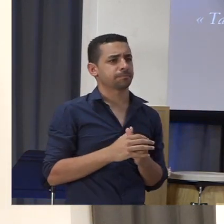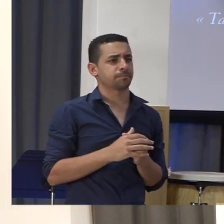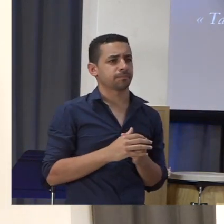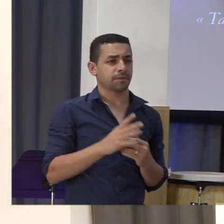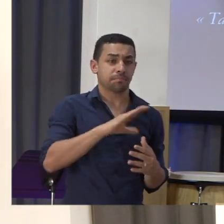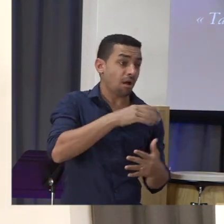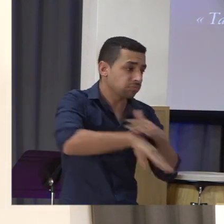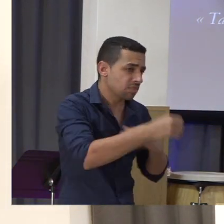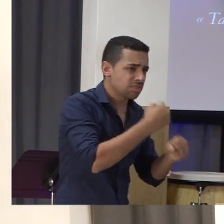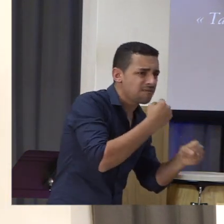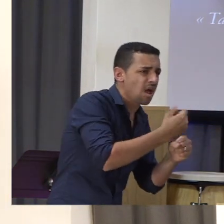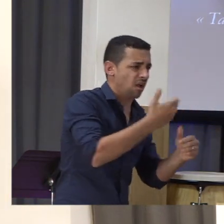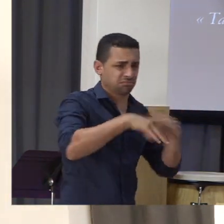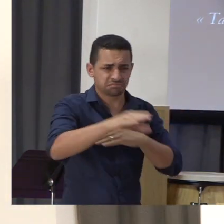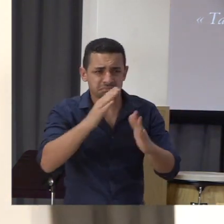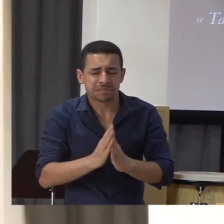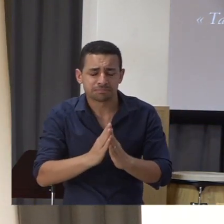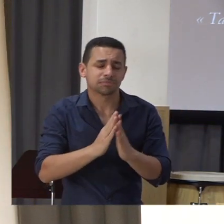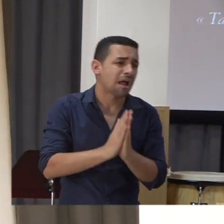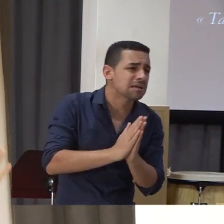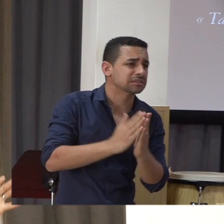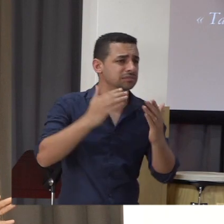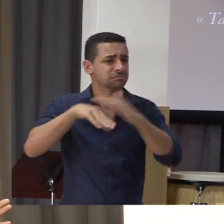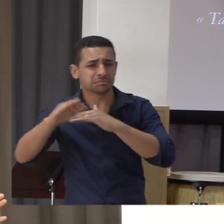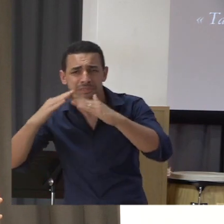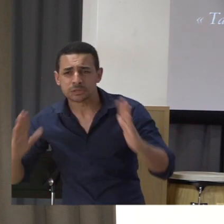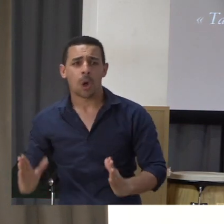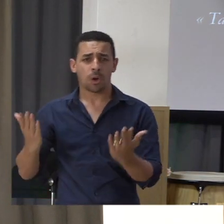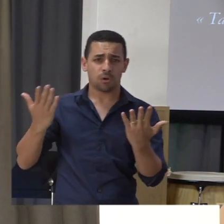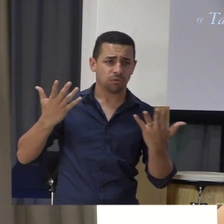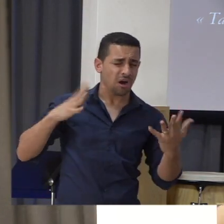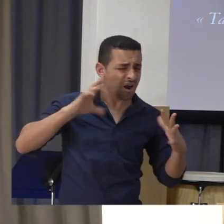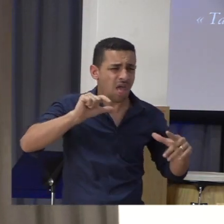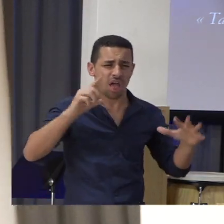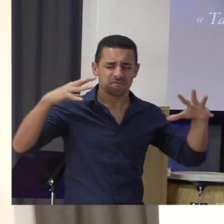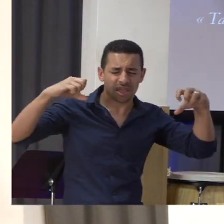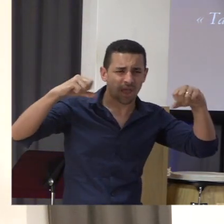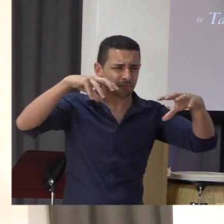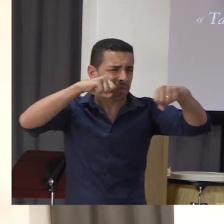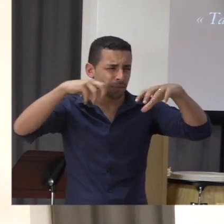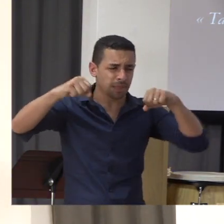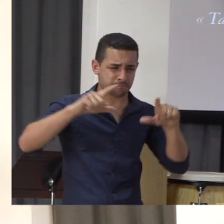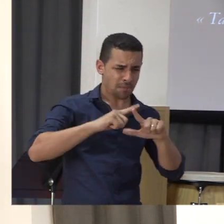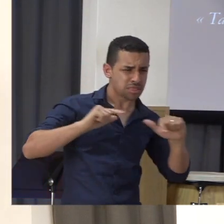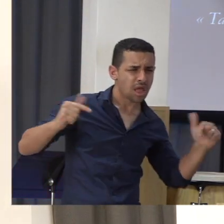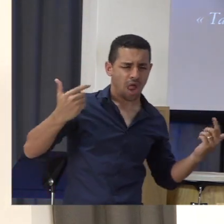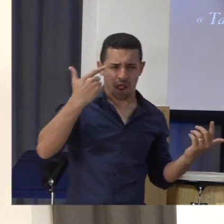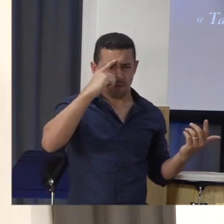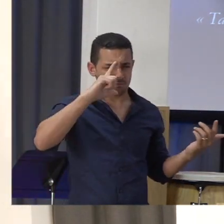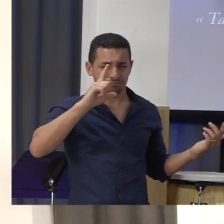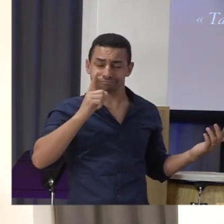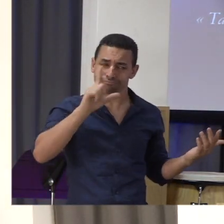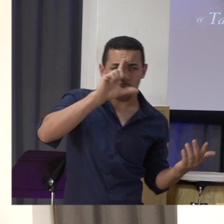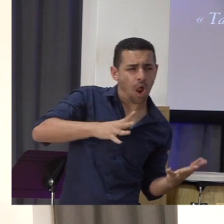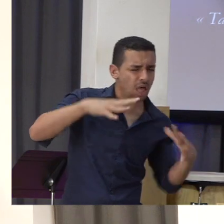Au travail, à la maison, à l'église, partout il y a des ténèbres. Des ténèbres matérielles, des ténèbres sur le